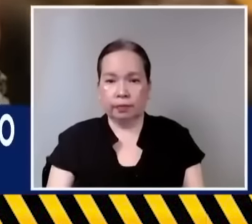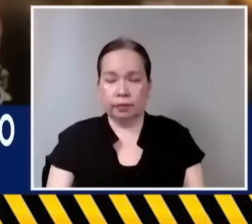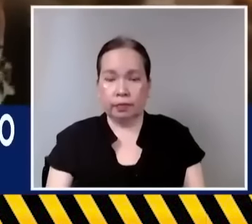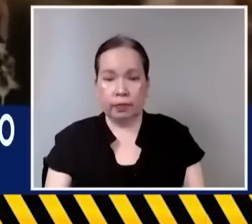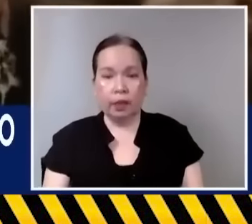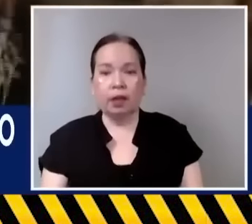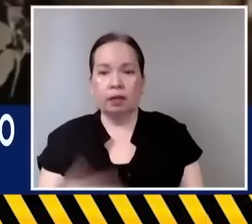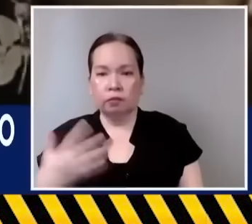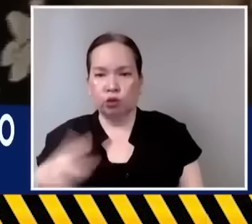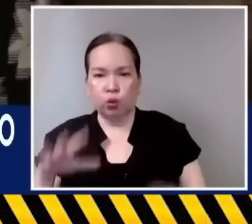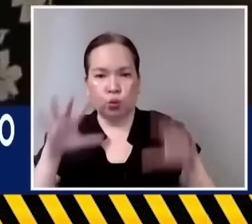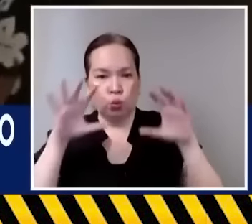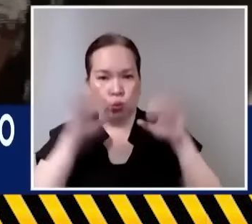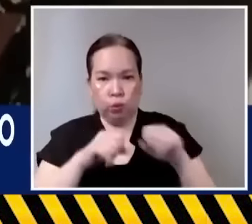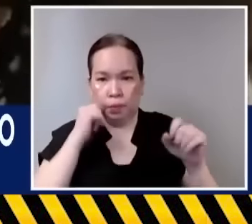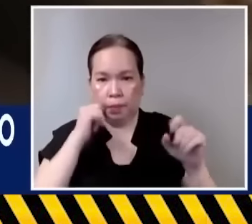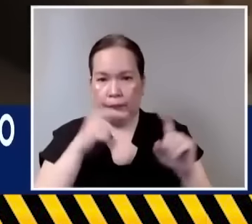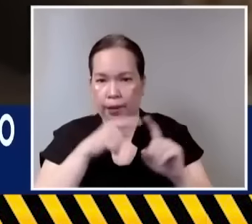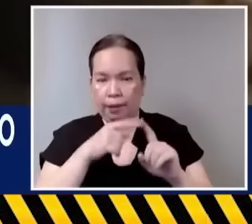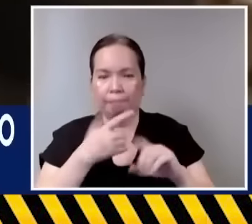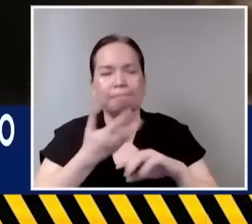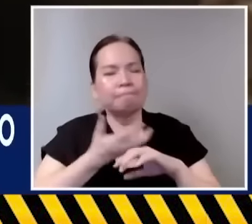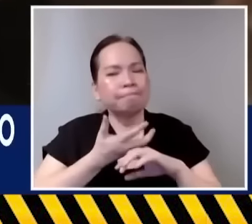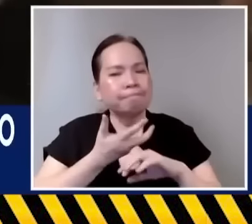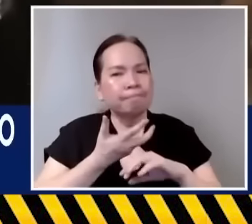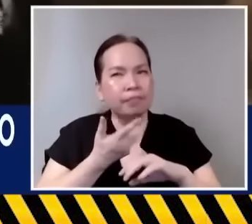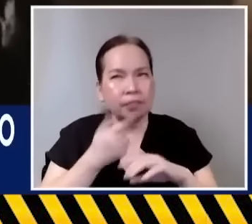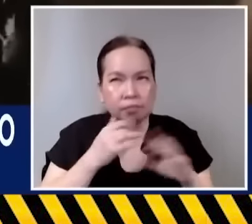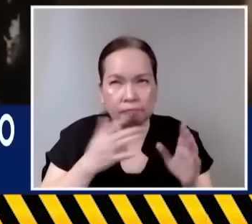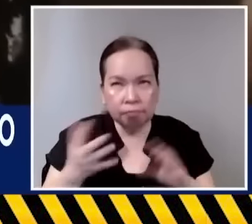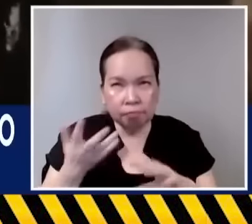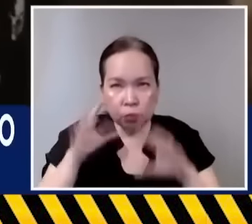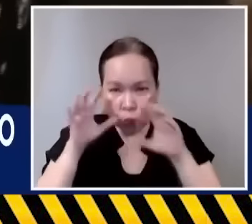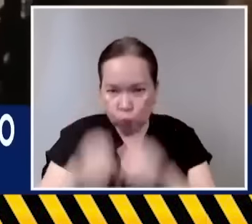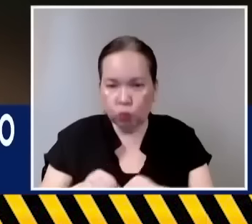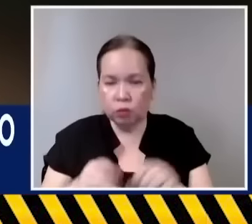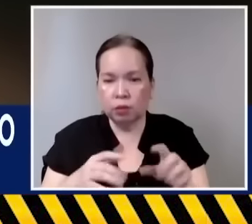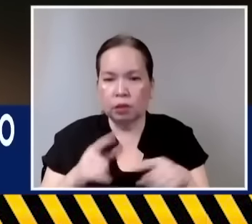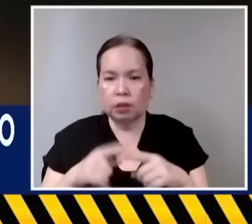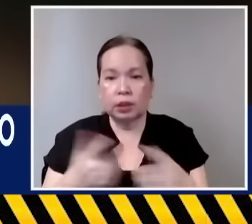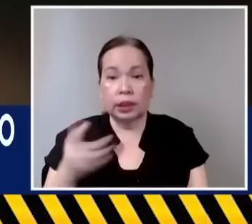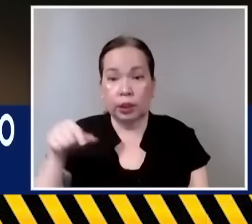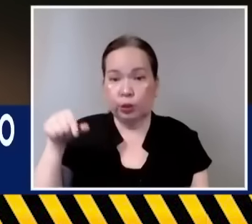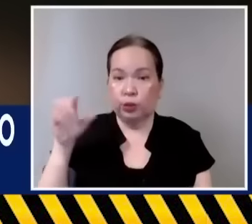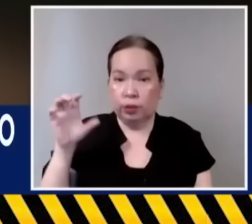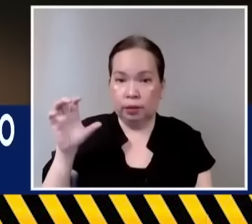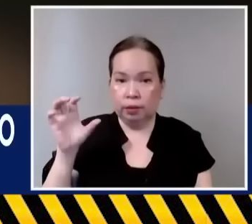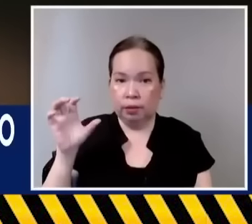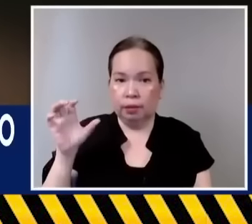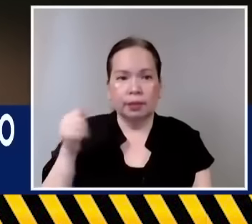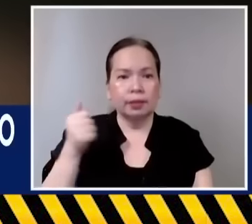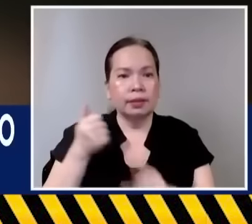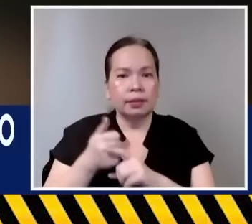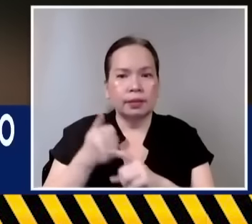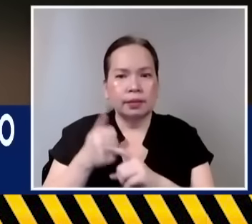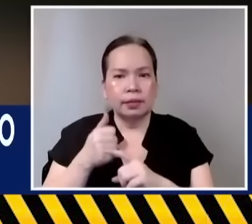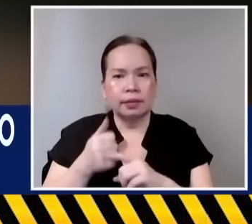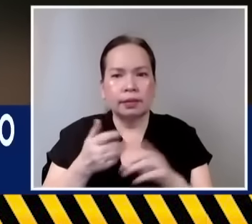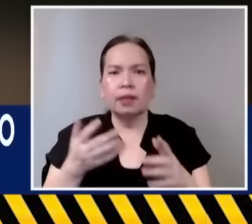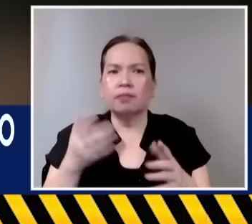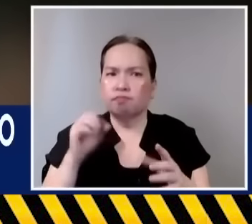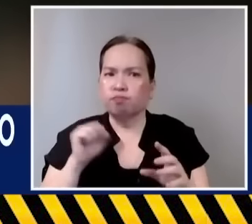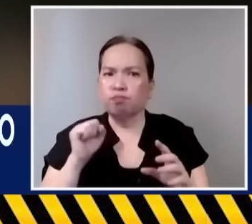Inaresto ang babaeng ito sa entrapment operation ng NBI Cybercrime Division sa Quezon City. Nag-aalok umano siya ng pagpoproseso